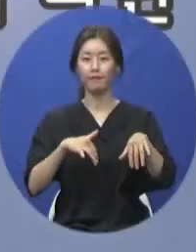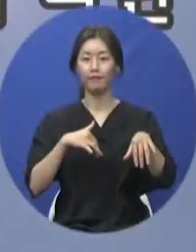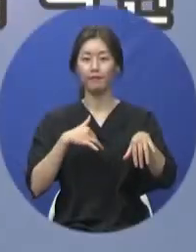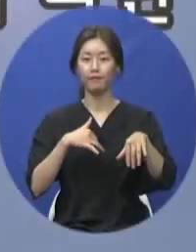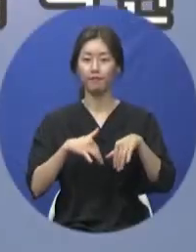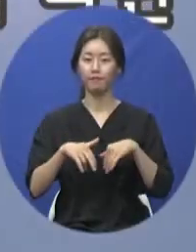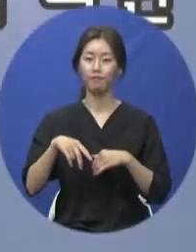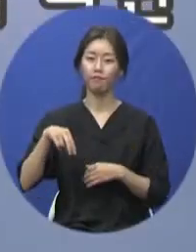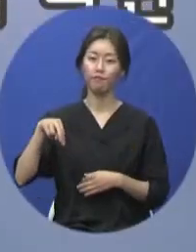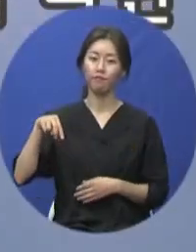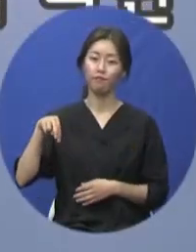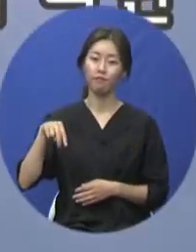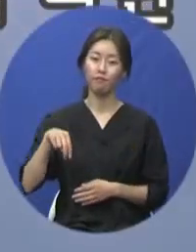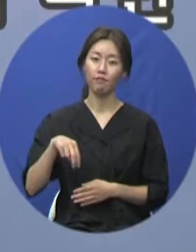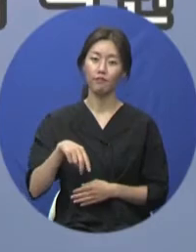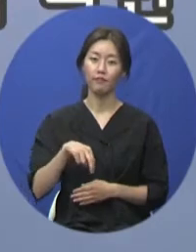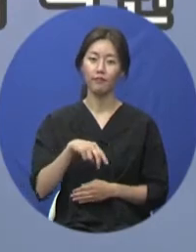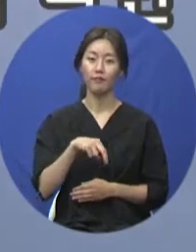지나가다가